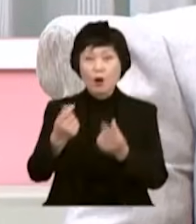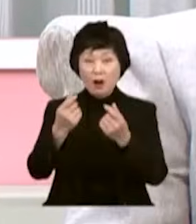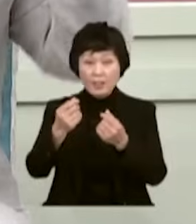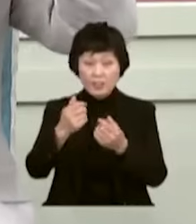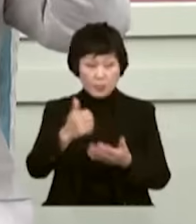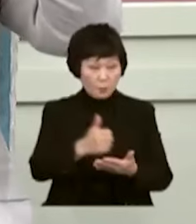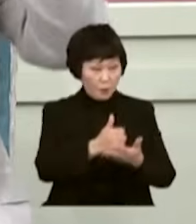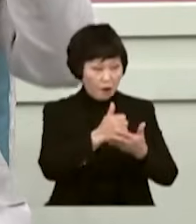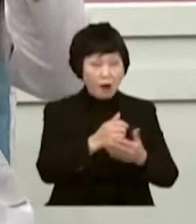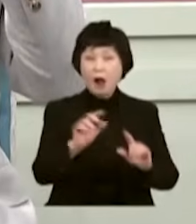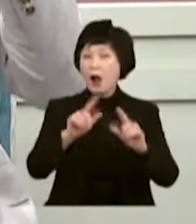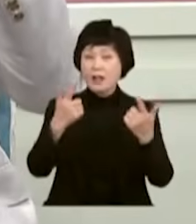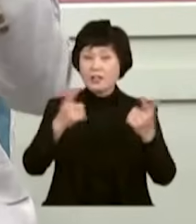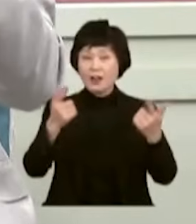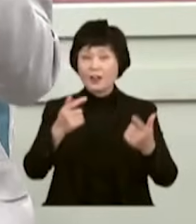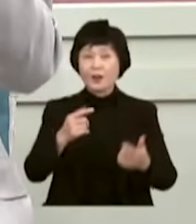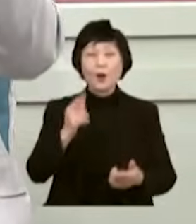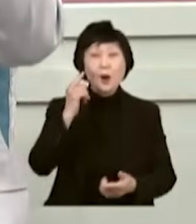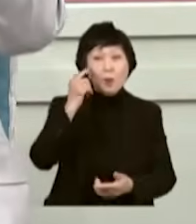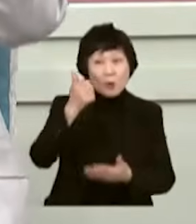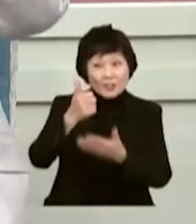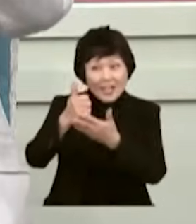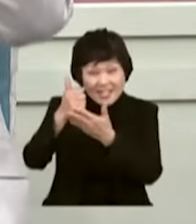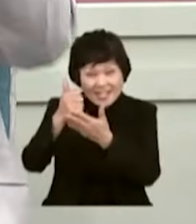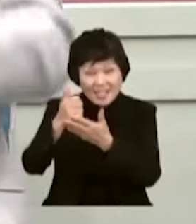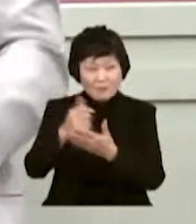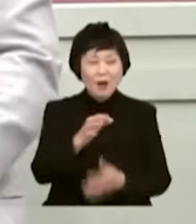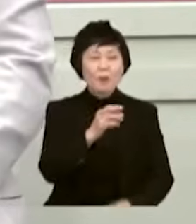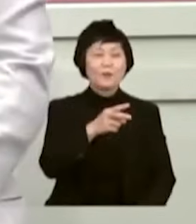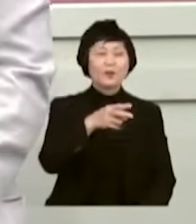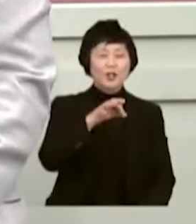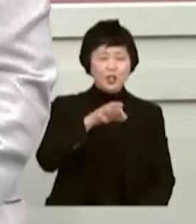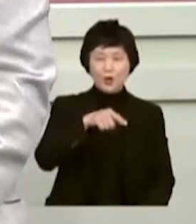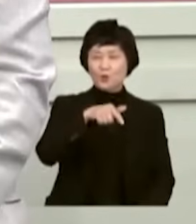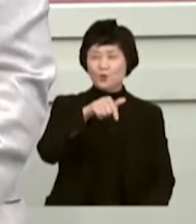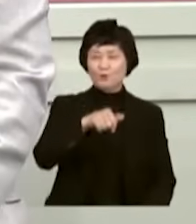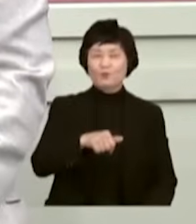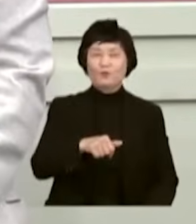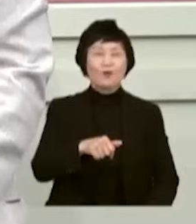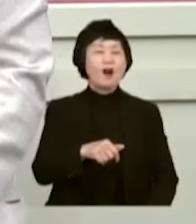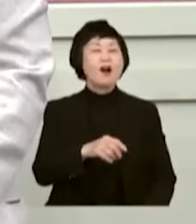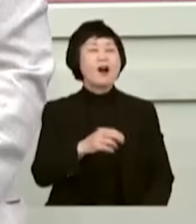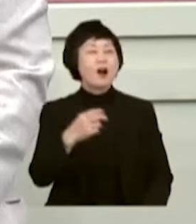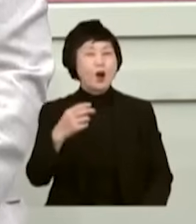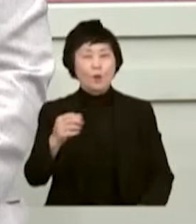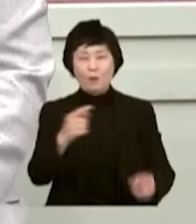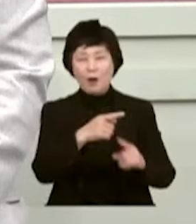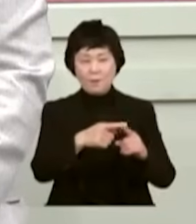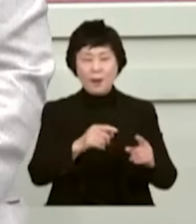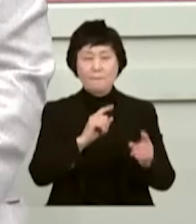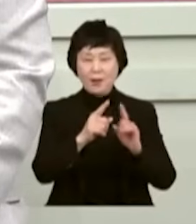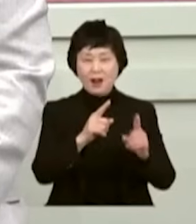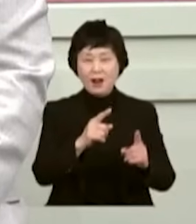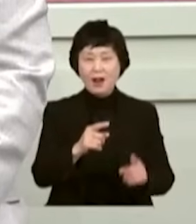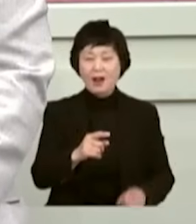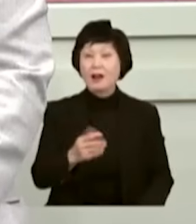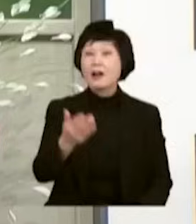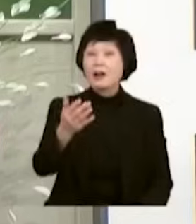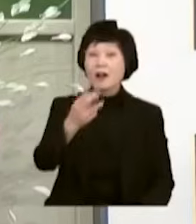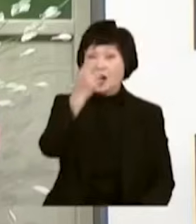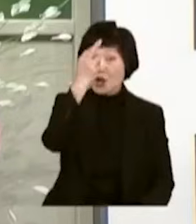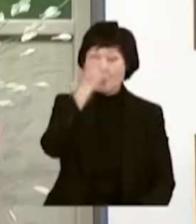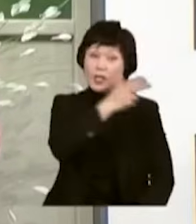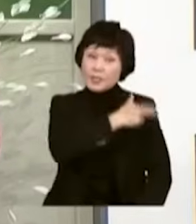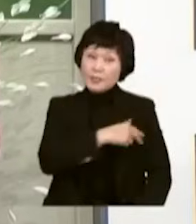전화하더라도 영구야 그럼 목사님이 존대받았어요. 문자도 꼭 존댓말을 저는 해요. 최성규 집사님 이런 훌륭한 친구